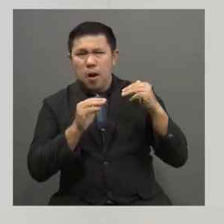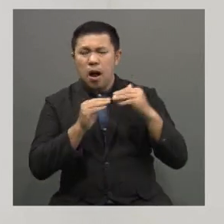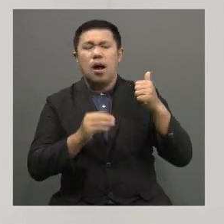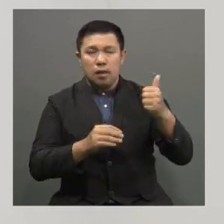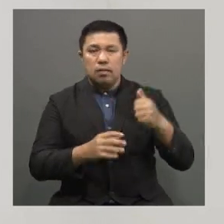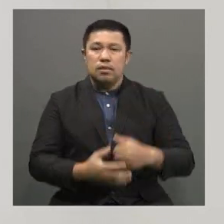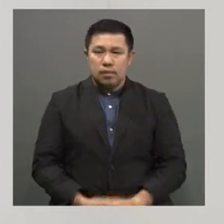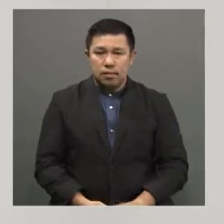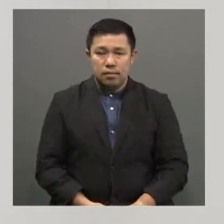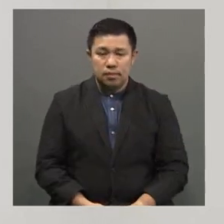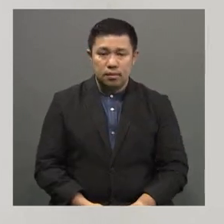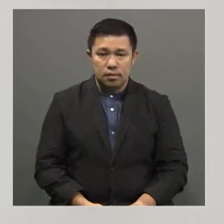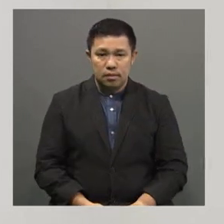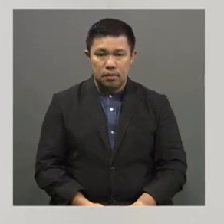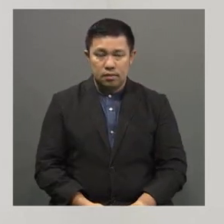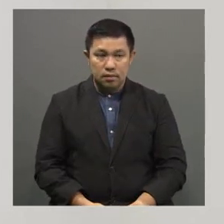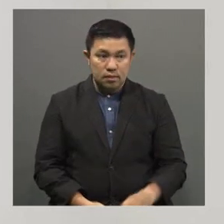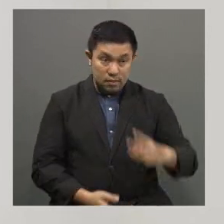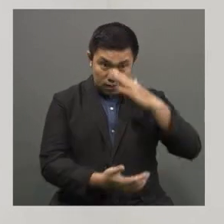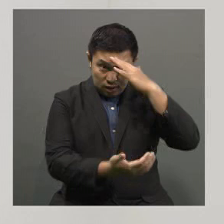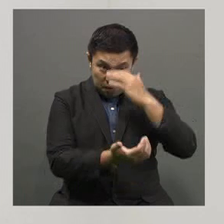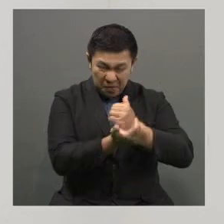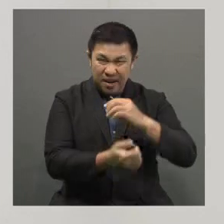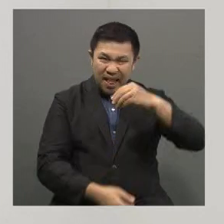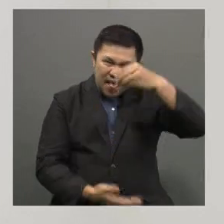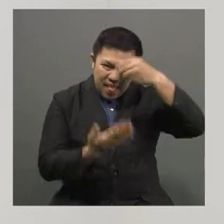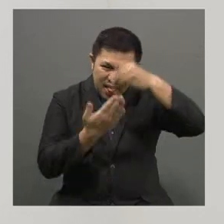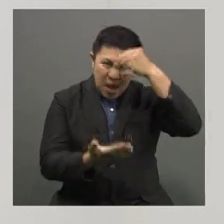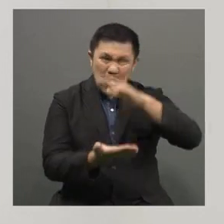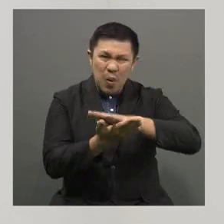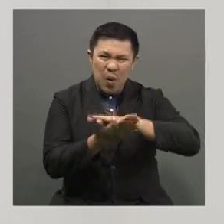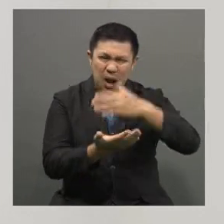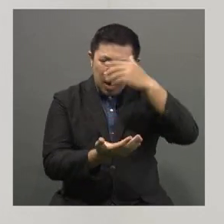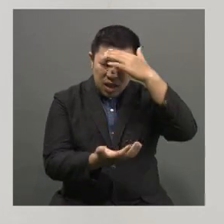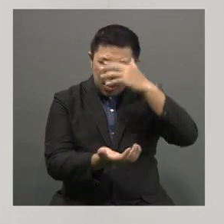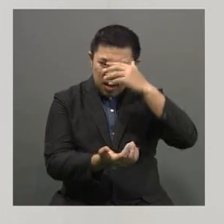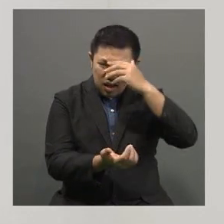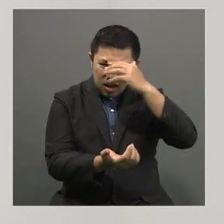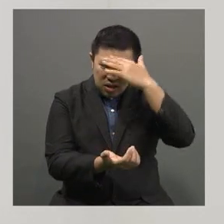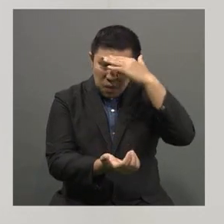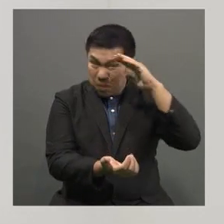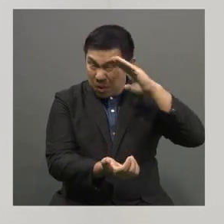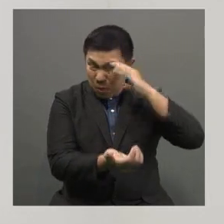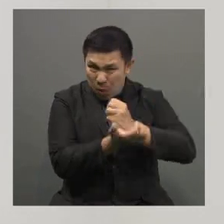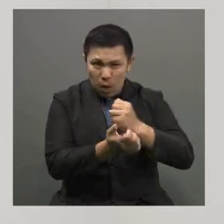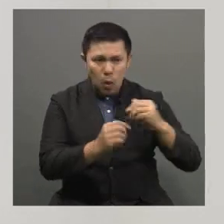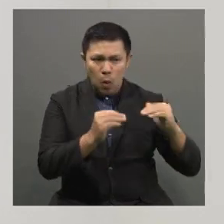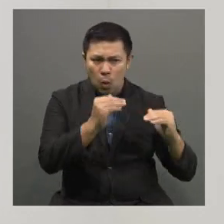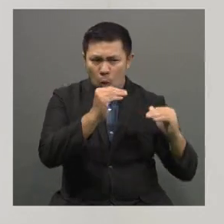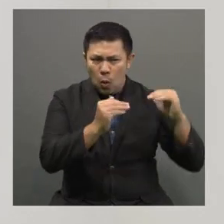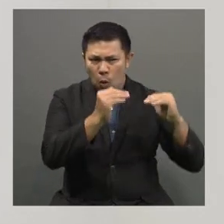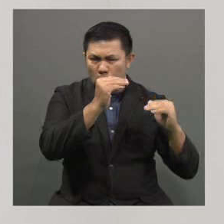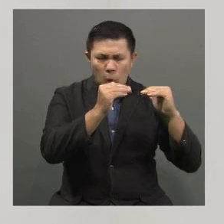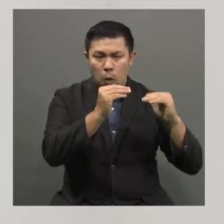ว่าไอ้รุ่นเนี่ยนักเรียนล้อมตำรวจเมันไม่มีทางตากันหรอกแต่ยศไม่